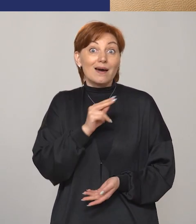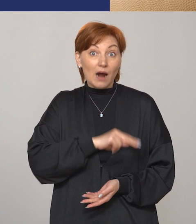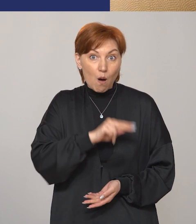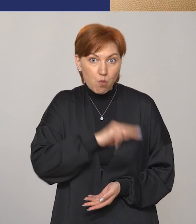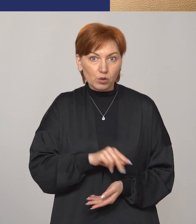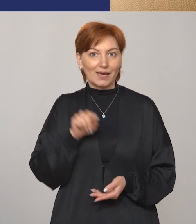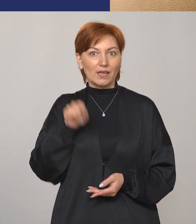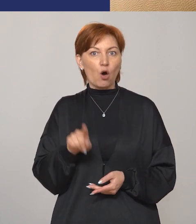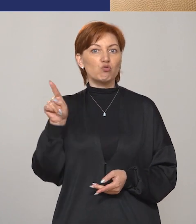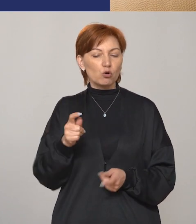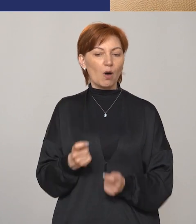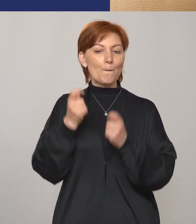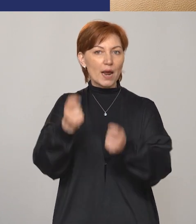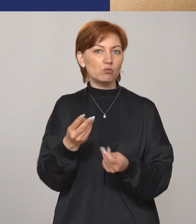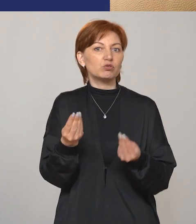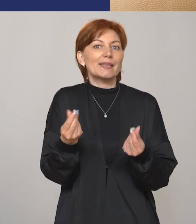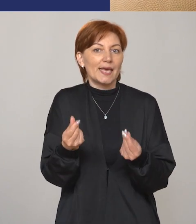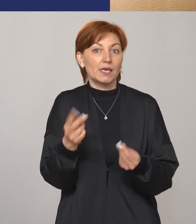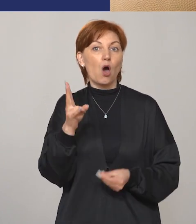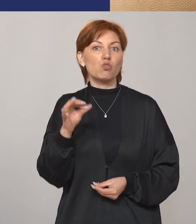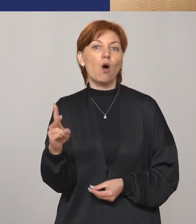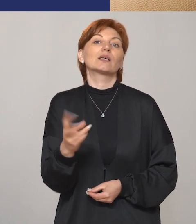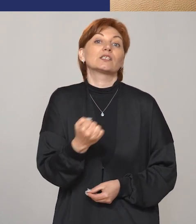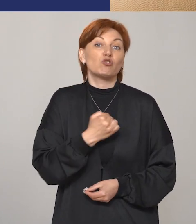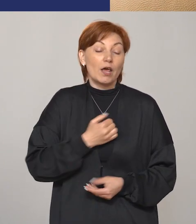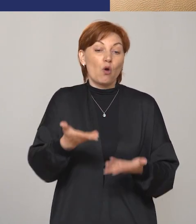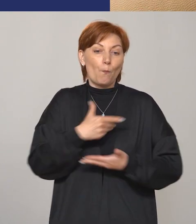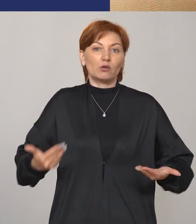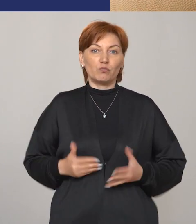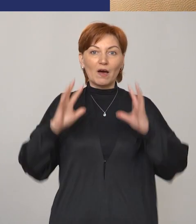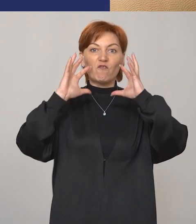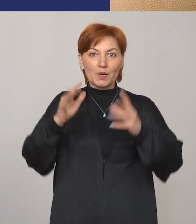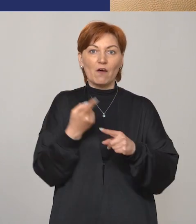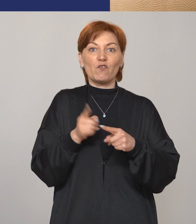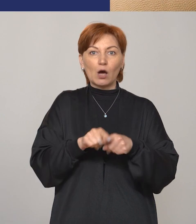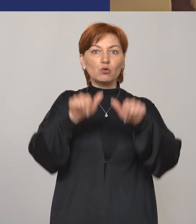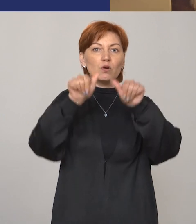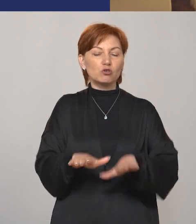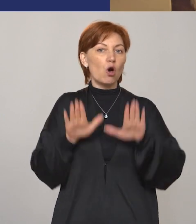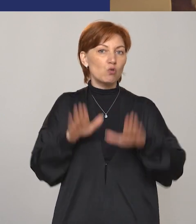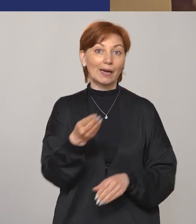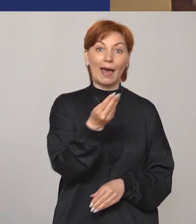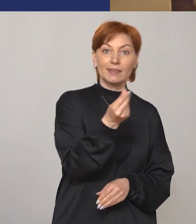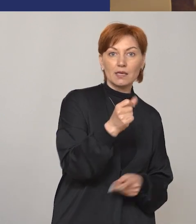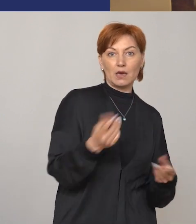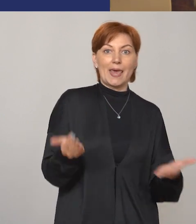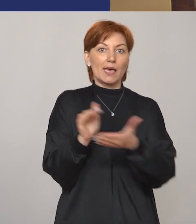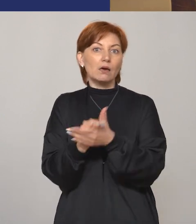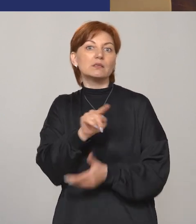Работа — это то, что приносит деньги. Мы, к сожалению, живем в мире, в котором все решают деньги и связи. Он